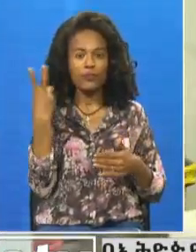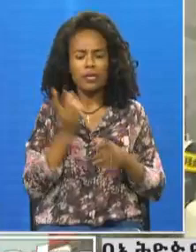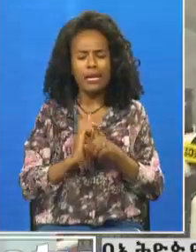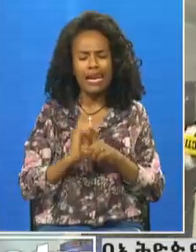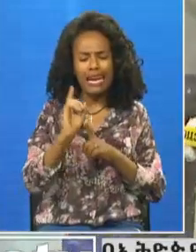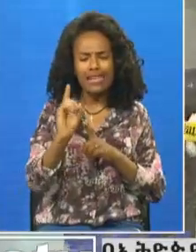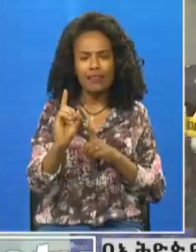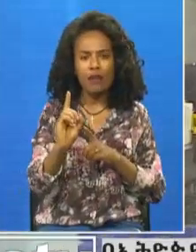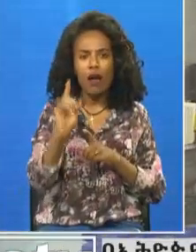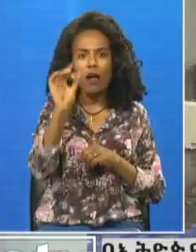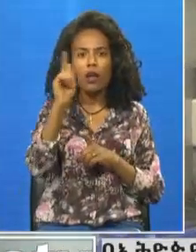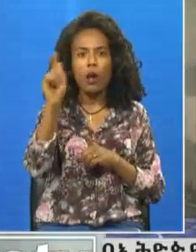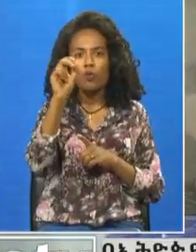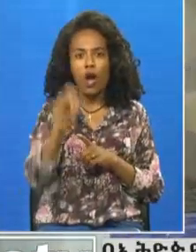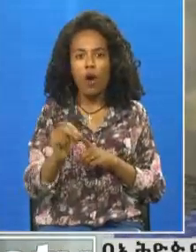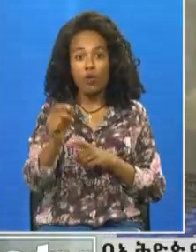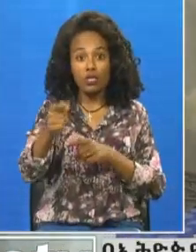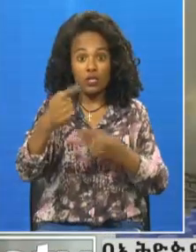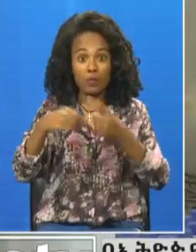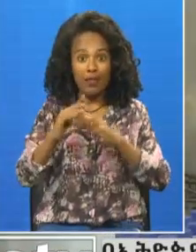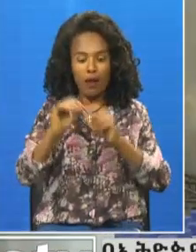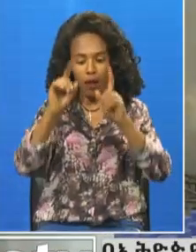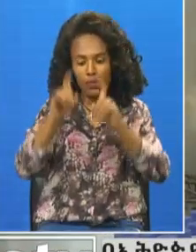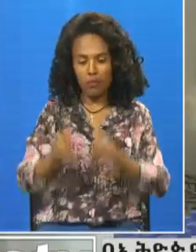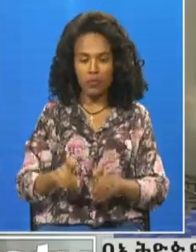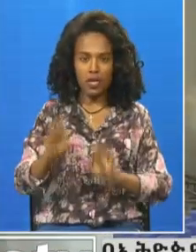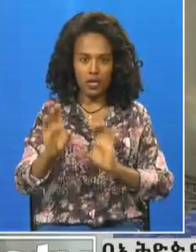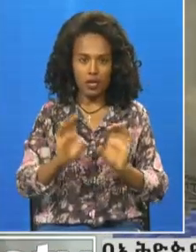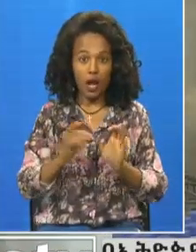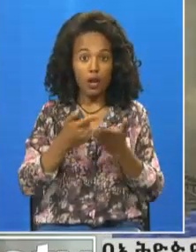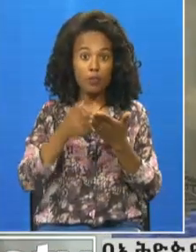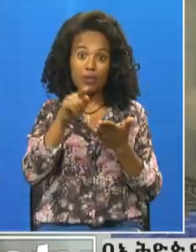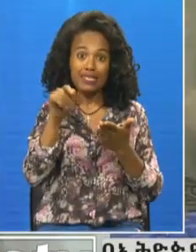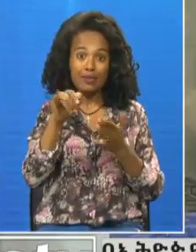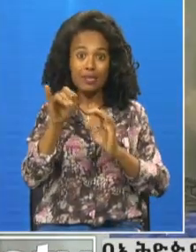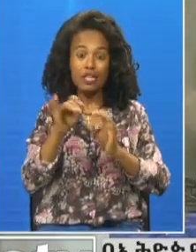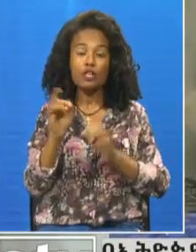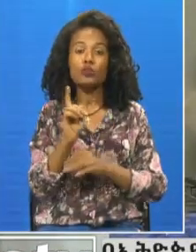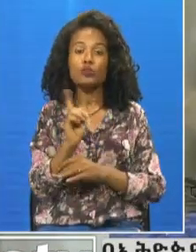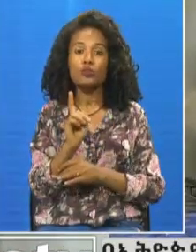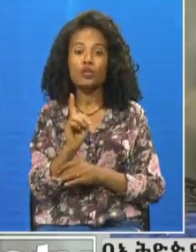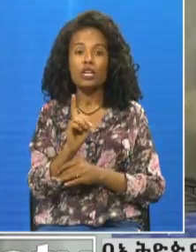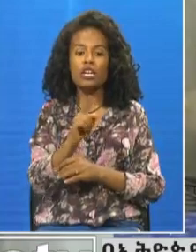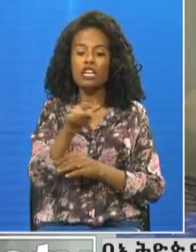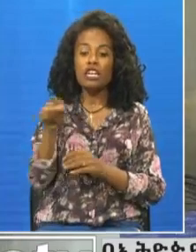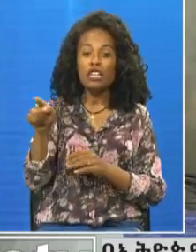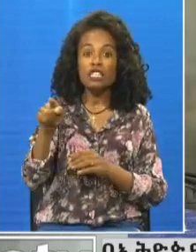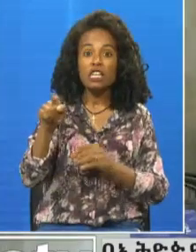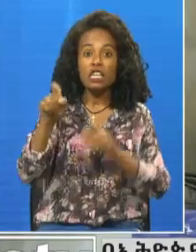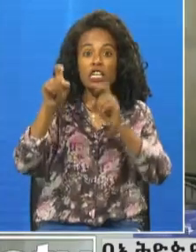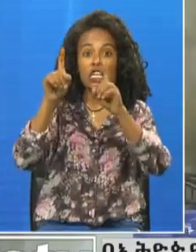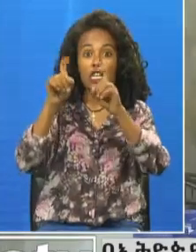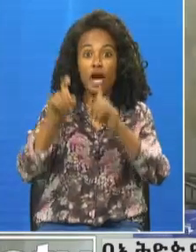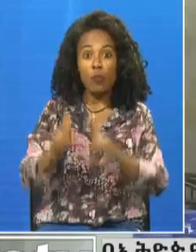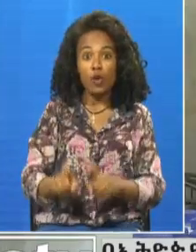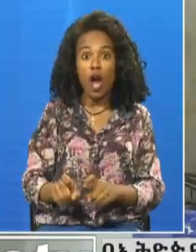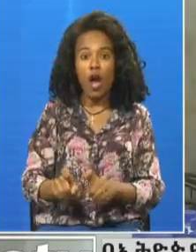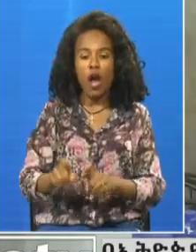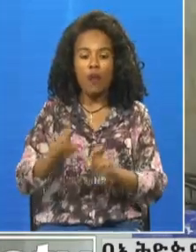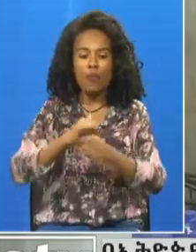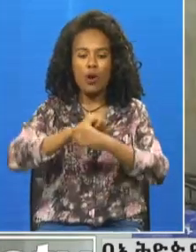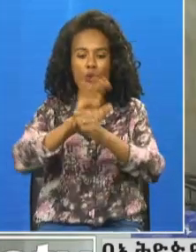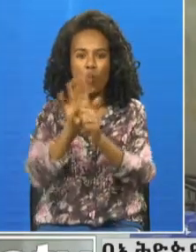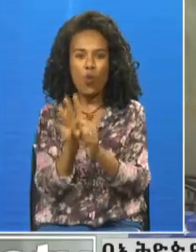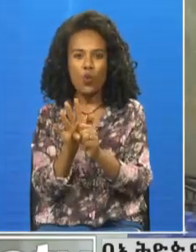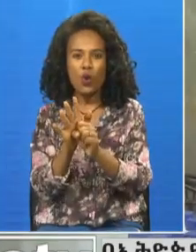ለመተንተን የሚቻለው መጀመሪያ ዘረመሉ ተተንትኖ ነው። ለሳምፕሉም ድረስ ደህንነቱን ጠብቆ ባዮሴፍቲ ሌቨል 3 ላይ ነው መሰራት ያለበት።